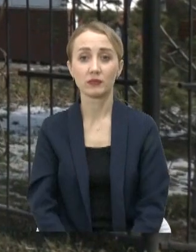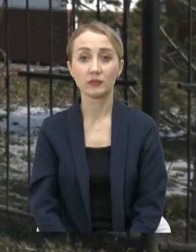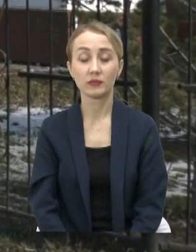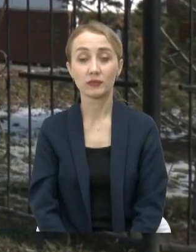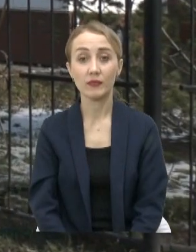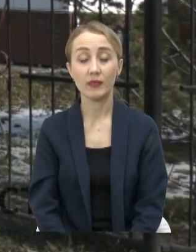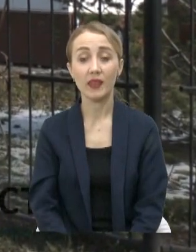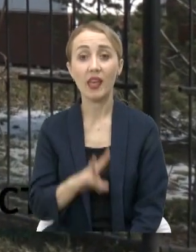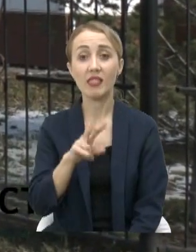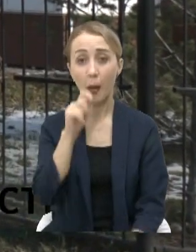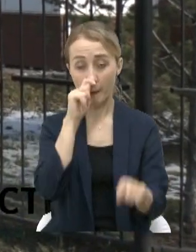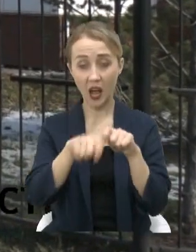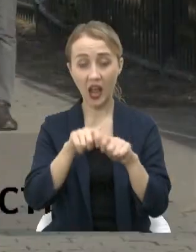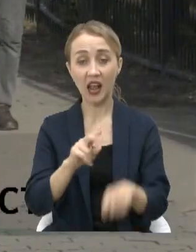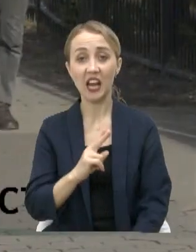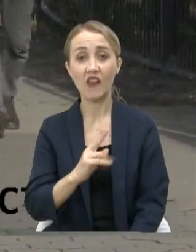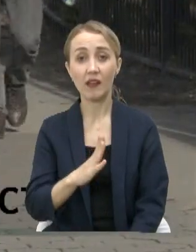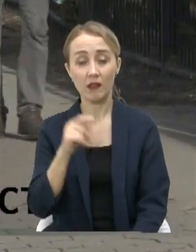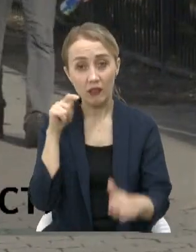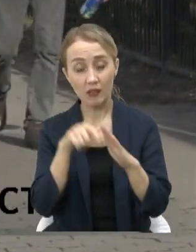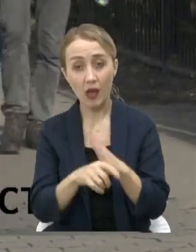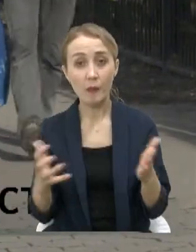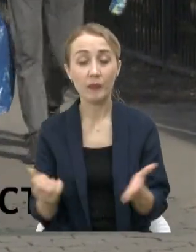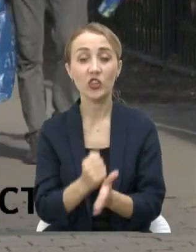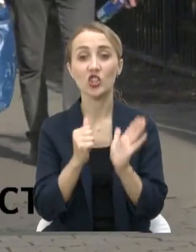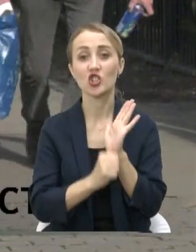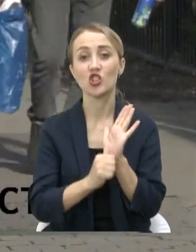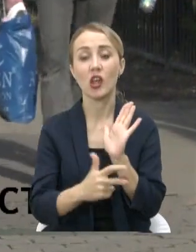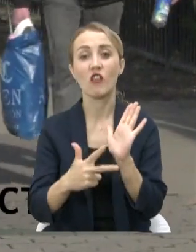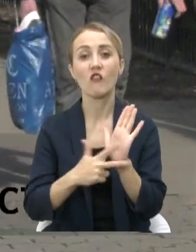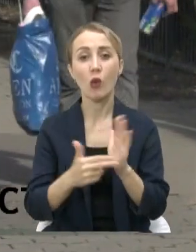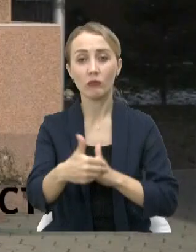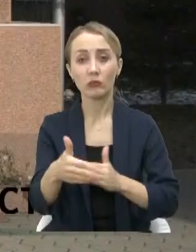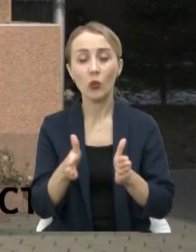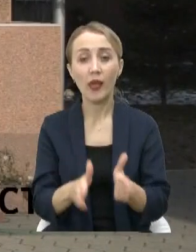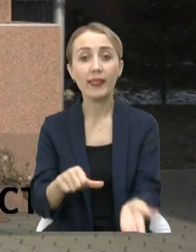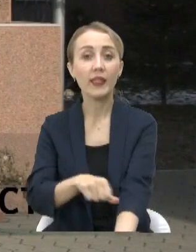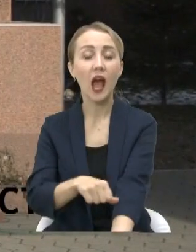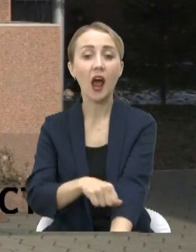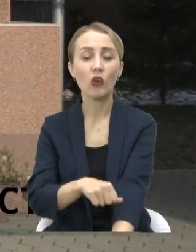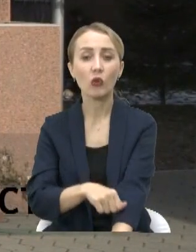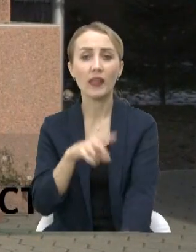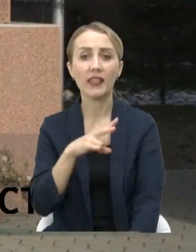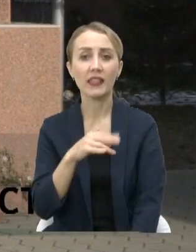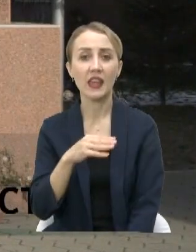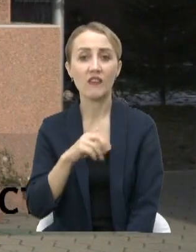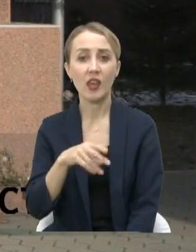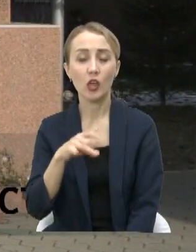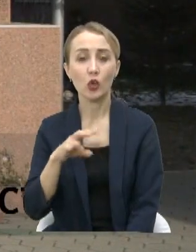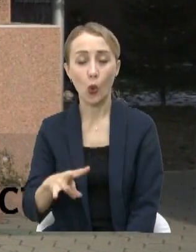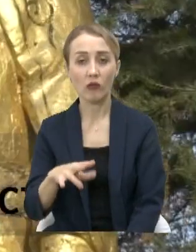В ходе проверки в квартире подозреваемого было обнаружено 68 пачек наркотиков, содержащих мефедрон весом